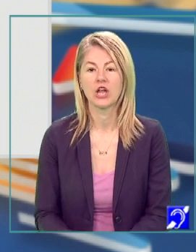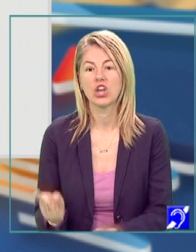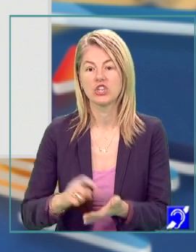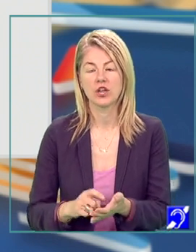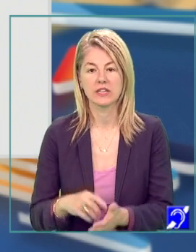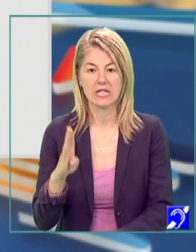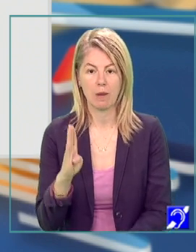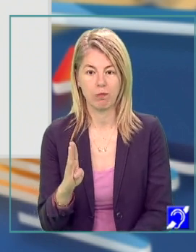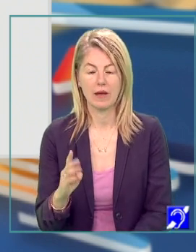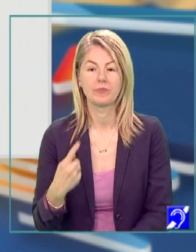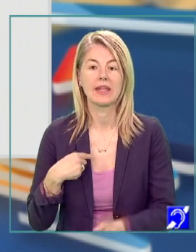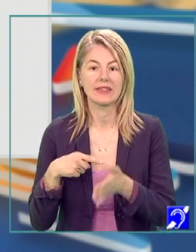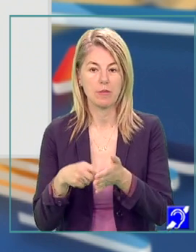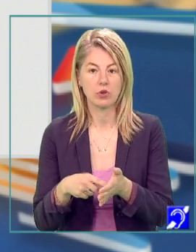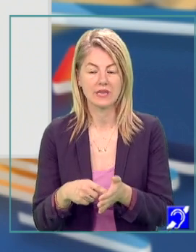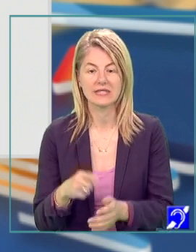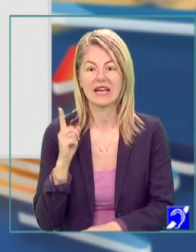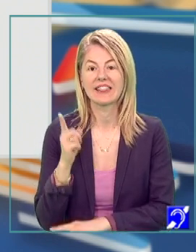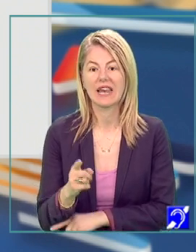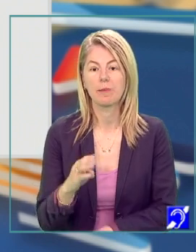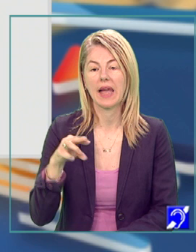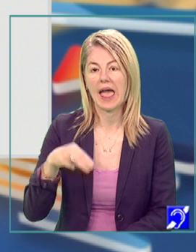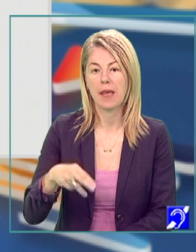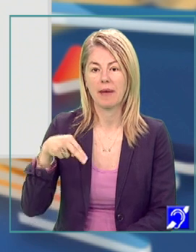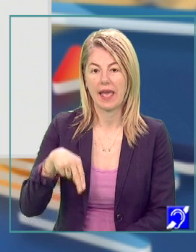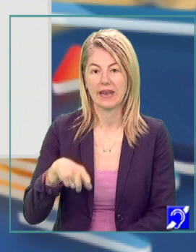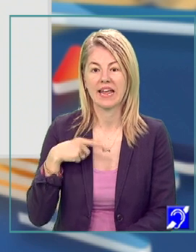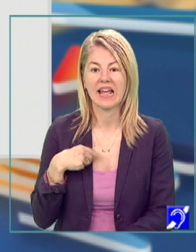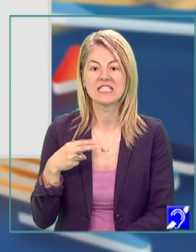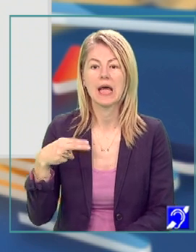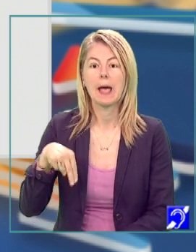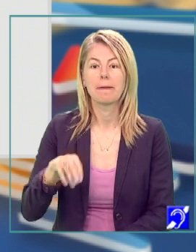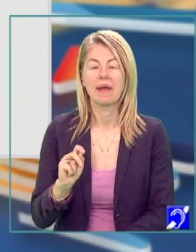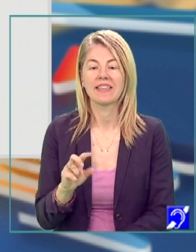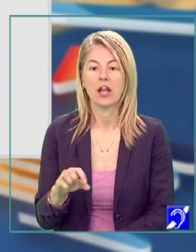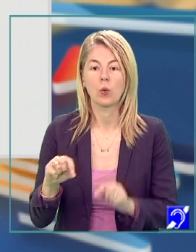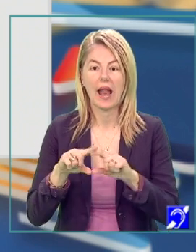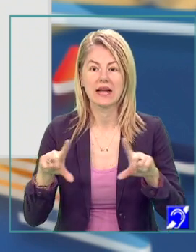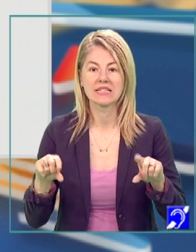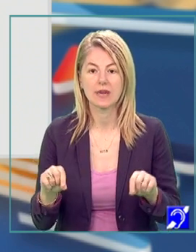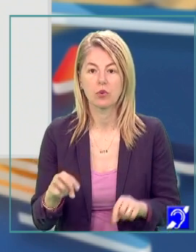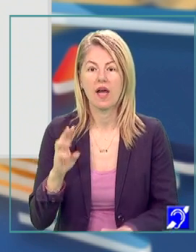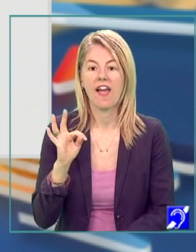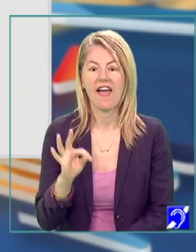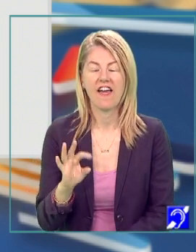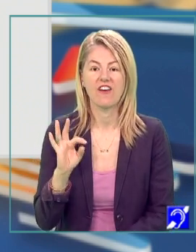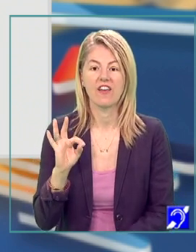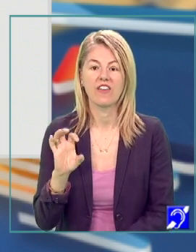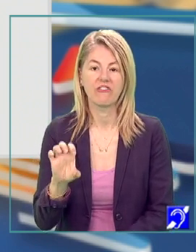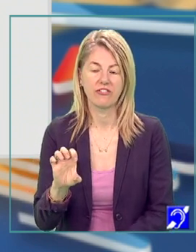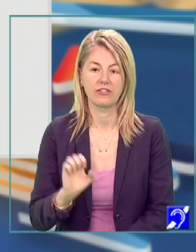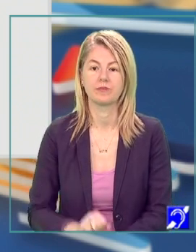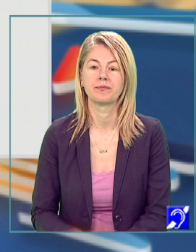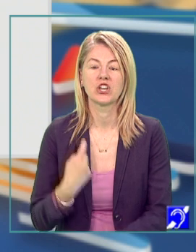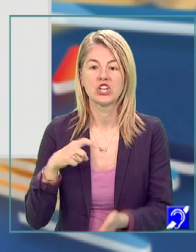B. Demonstrați că dreapta MN este mediatoarea segmentului EF. Cerința